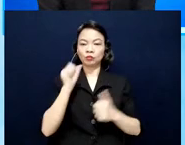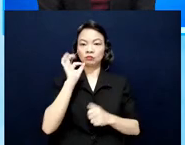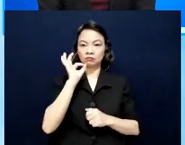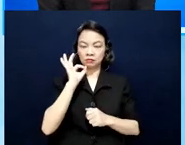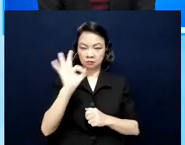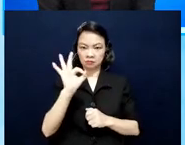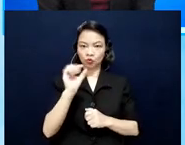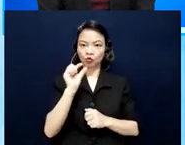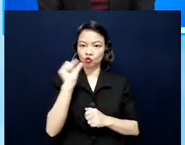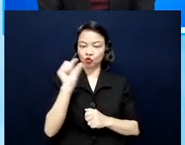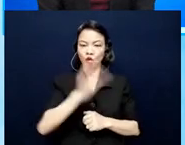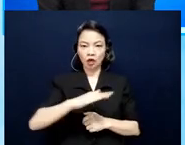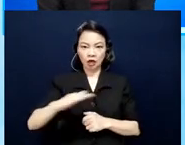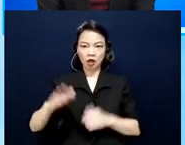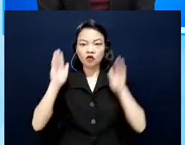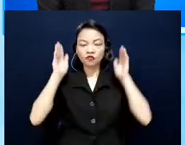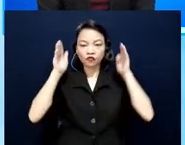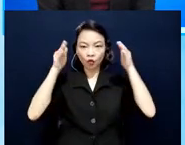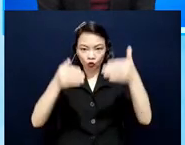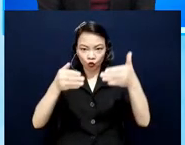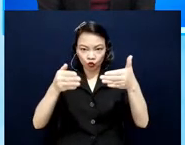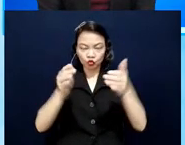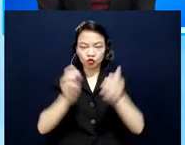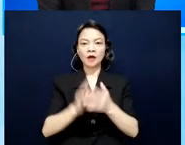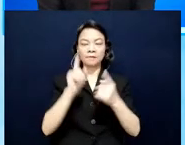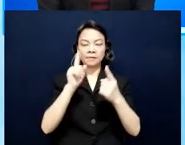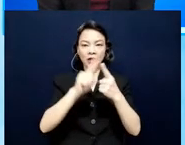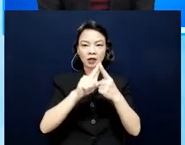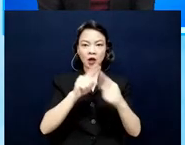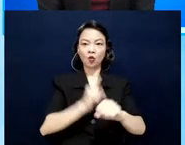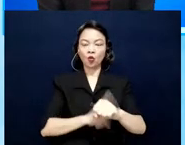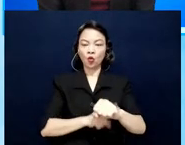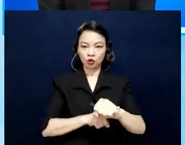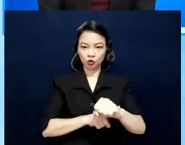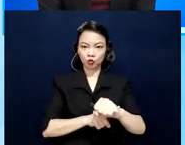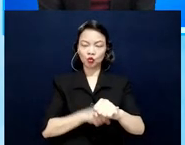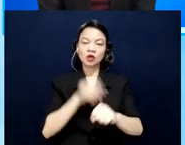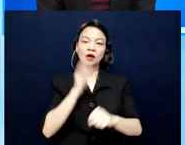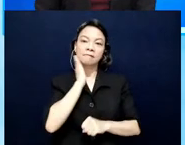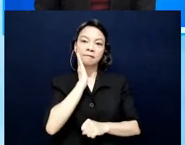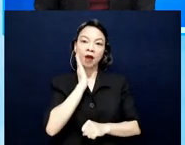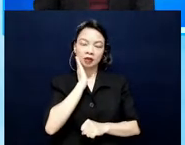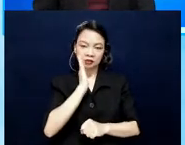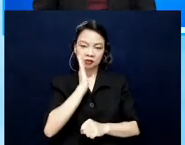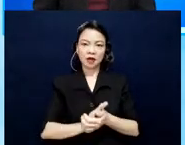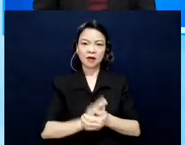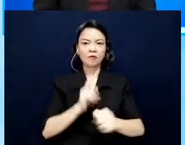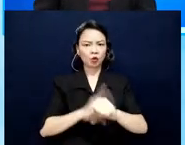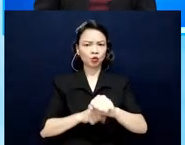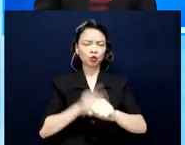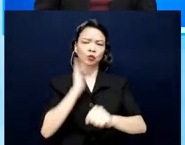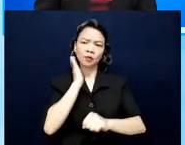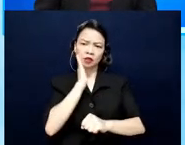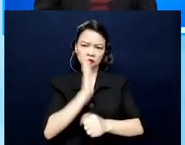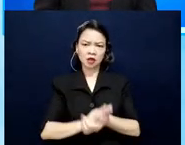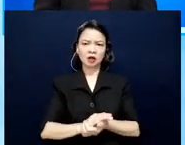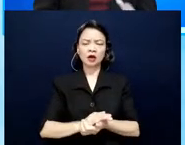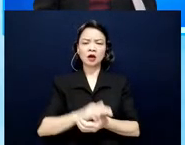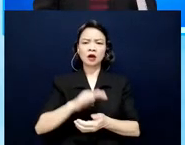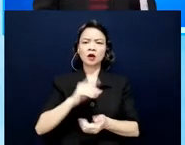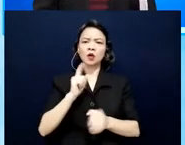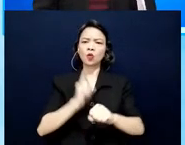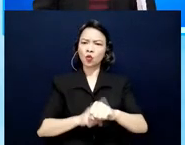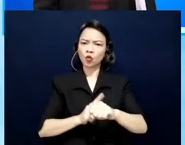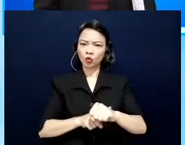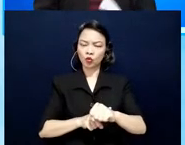terutama fokusnya juga adalah kepada masa remaja adolescence. Dan di masa adolescence ini adalah masa-masa yang sangat